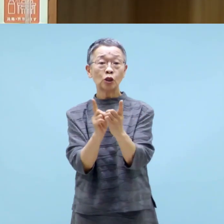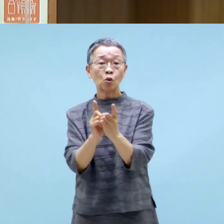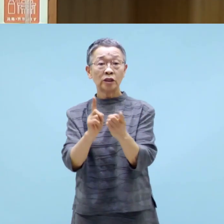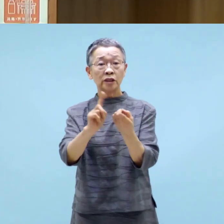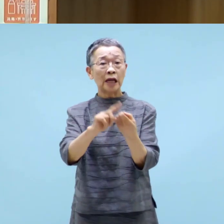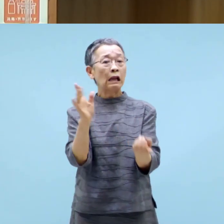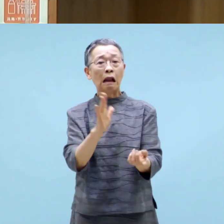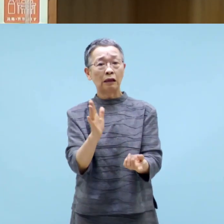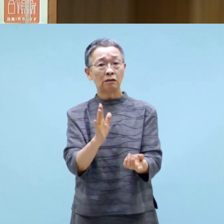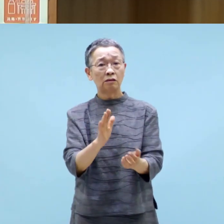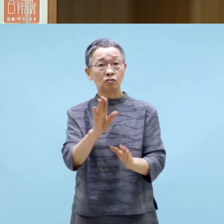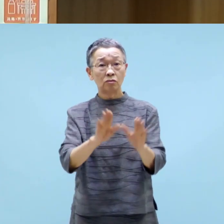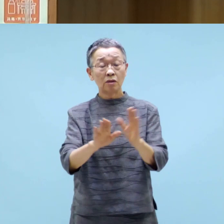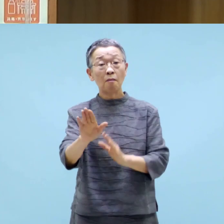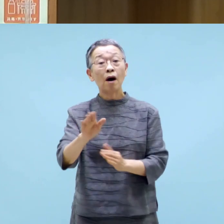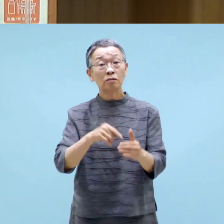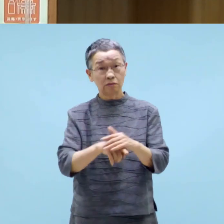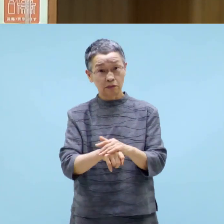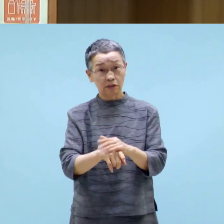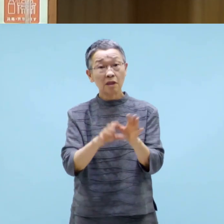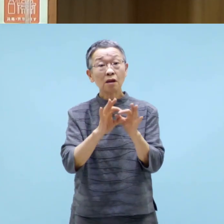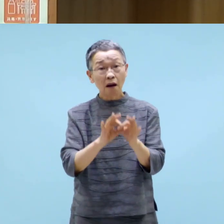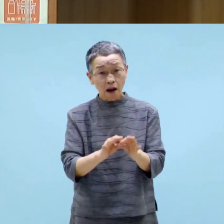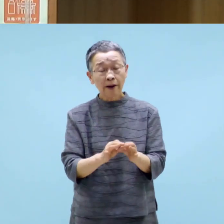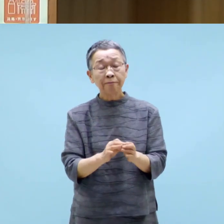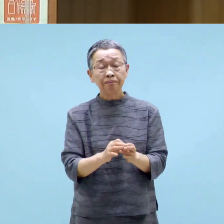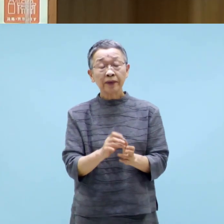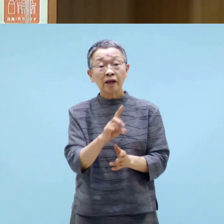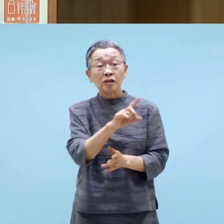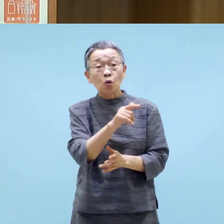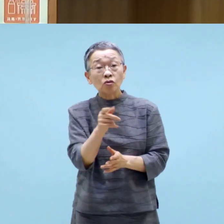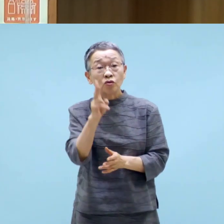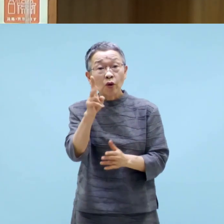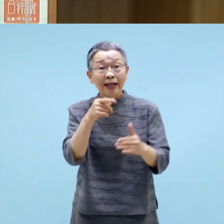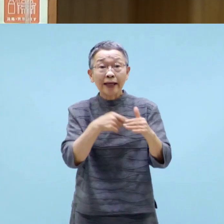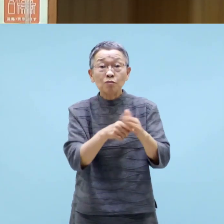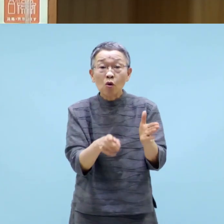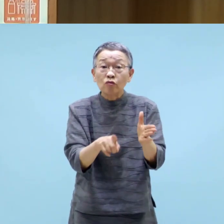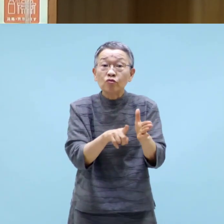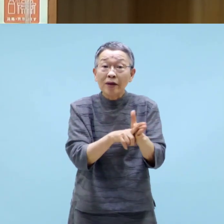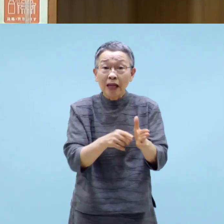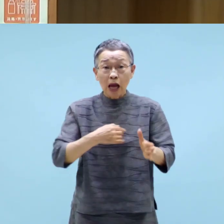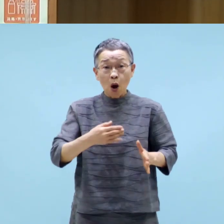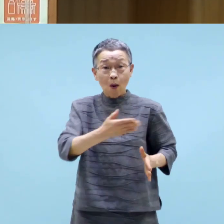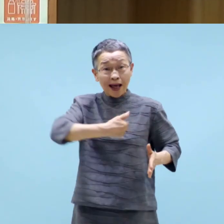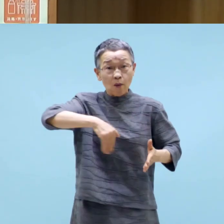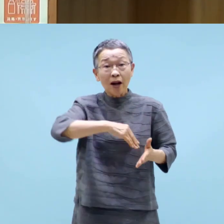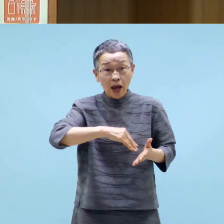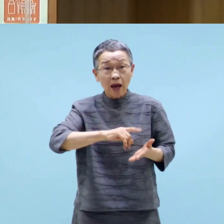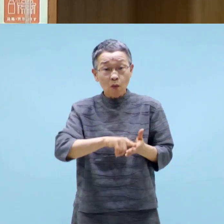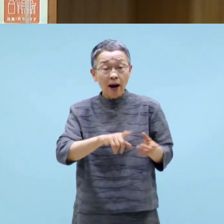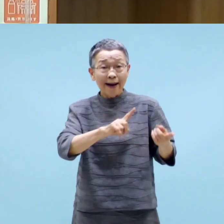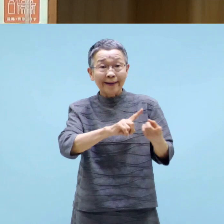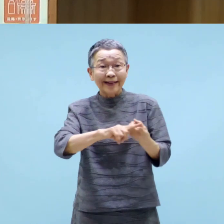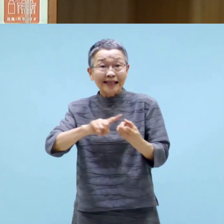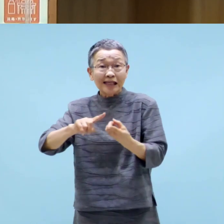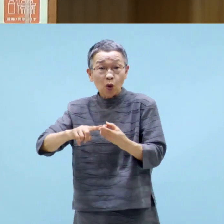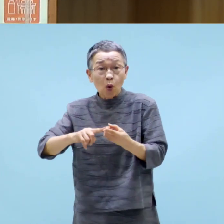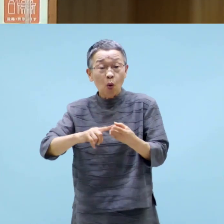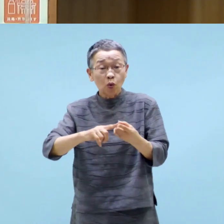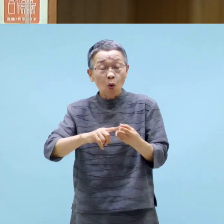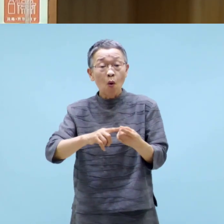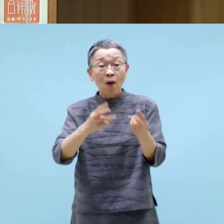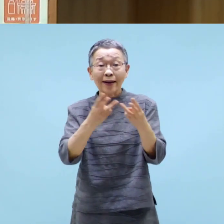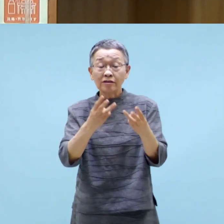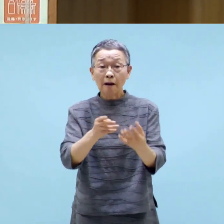けですね。ですから、そういう意味では、まあ、我々としてはその、まあ、適用のところが出る前から、ま